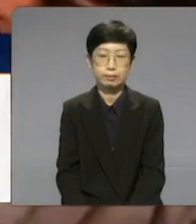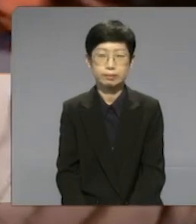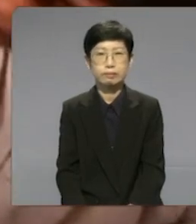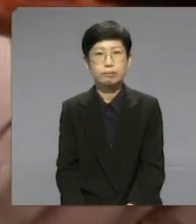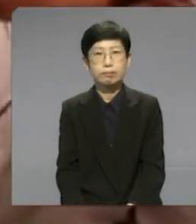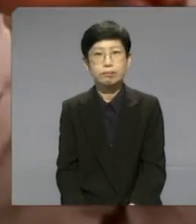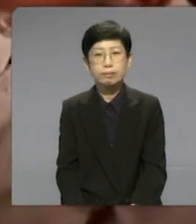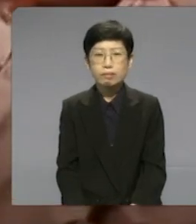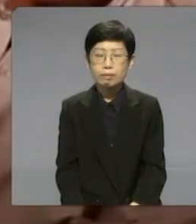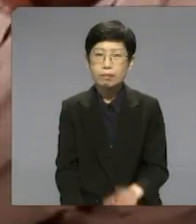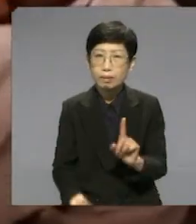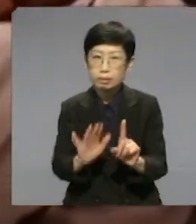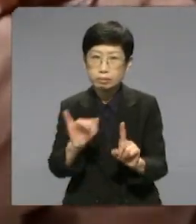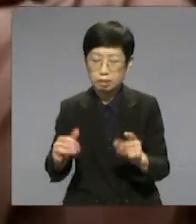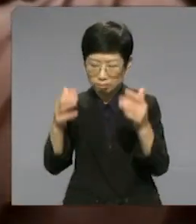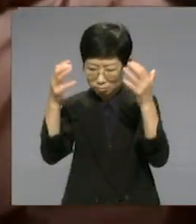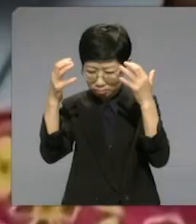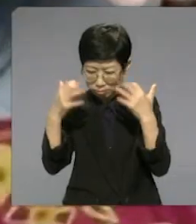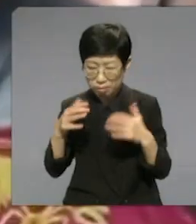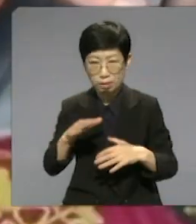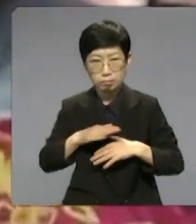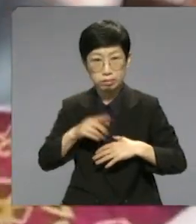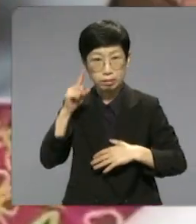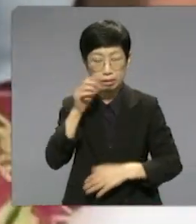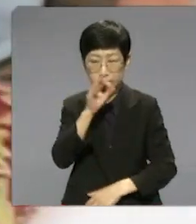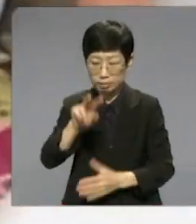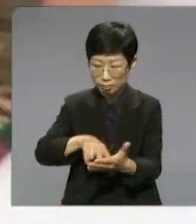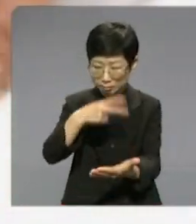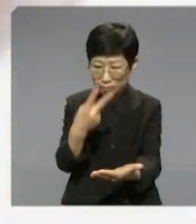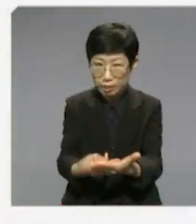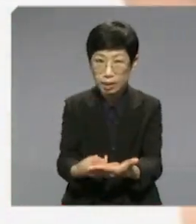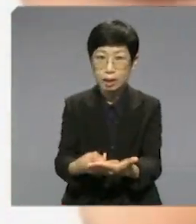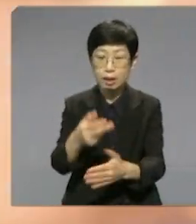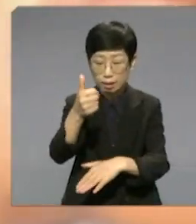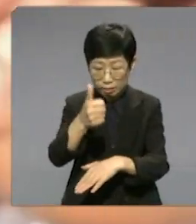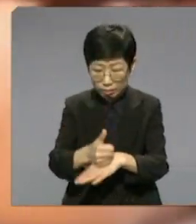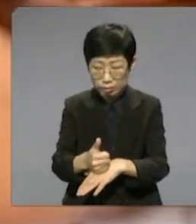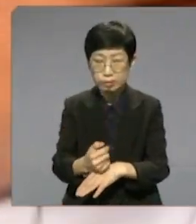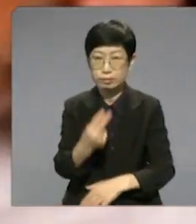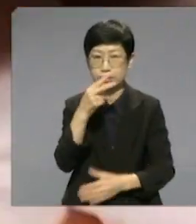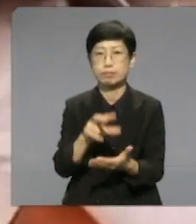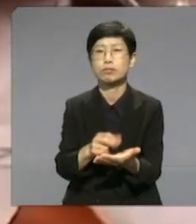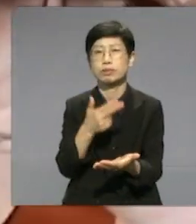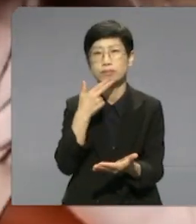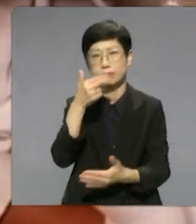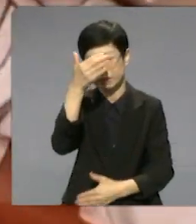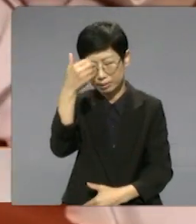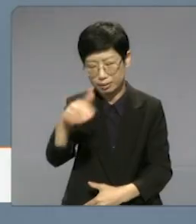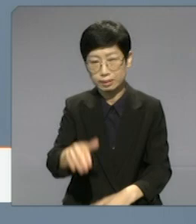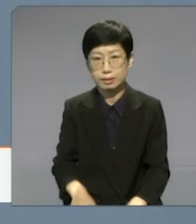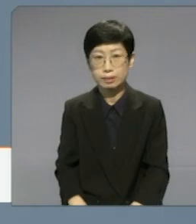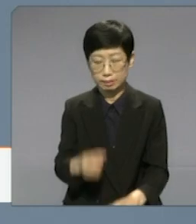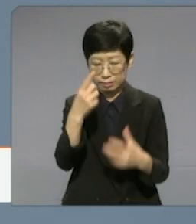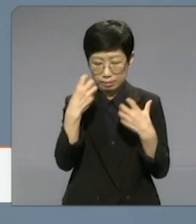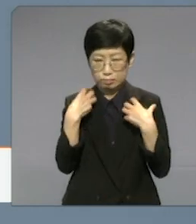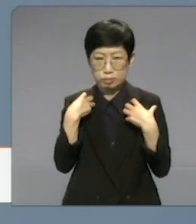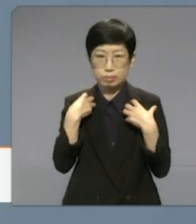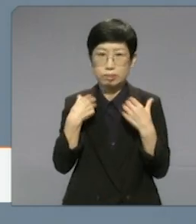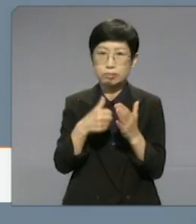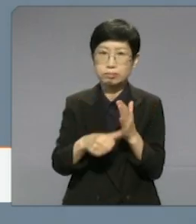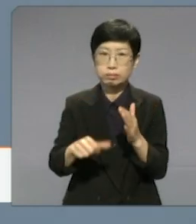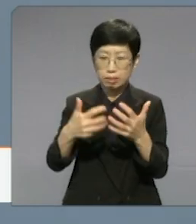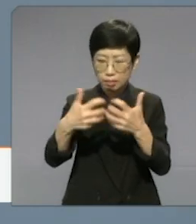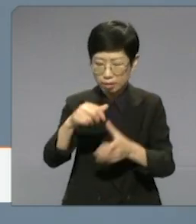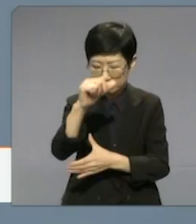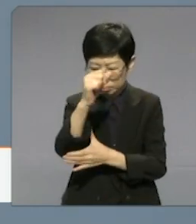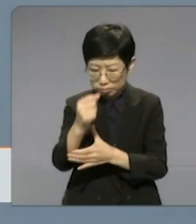한 승객은 더위와 공포로 기절했지만 다행히 생명의 지장은 없는 것으로 알려졌습니다. 파키스탄 당국은 설비 노후가